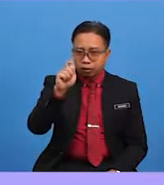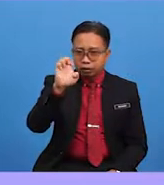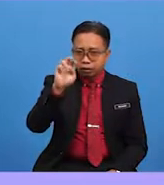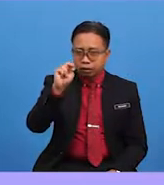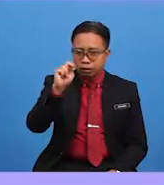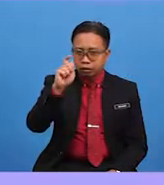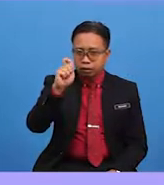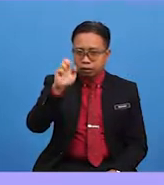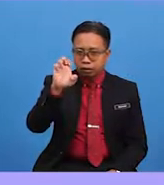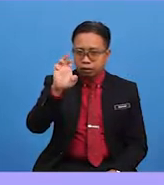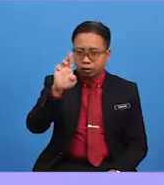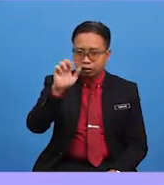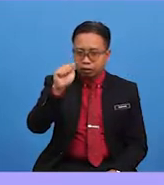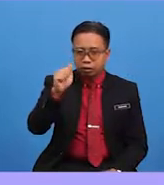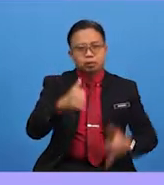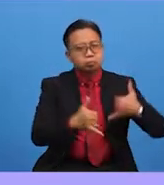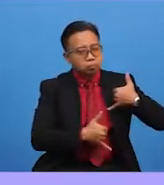ten-te-ra.